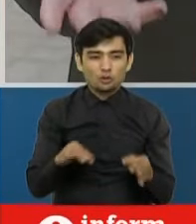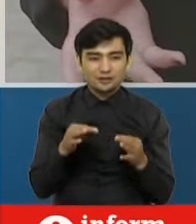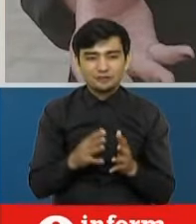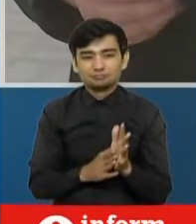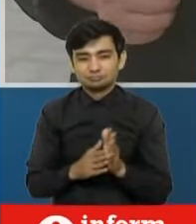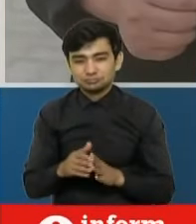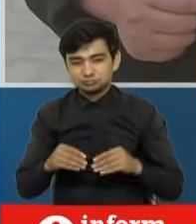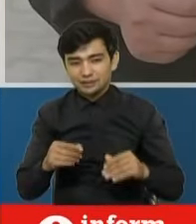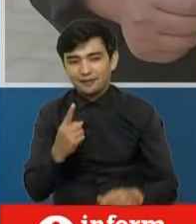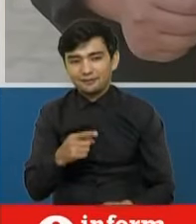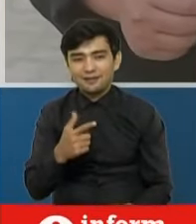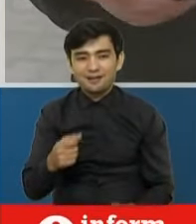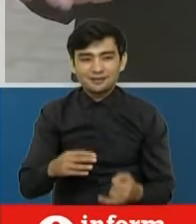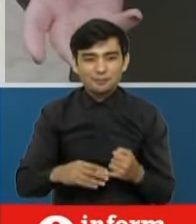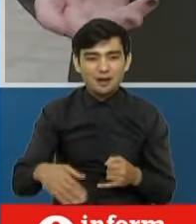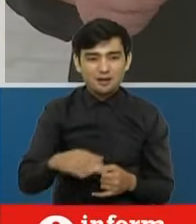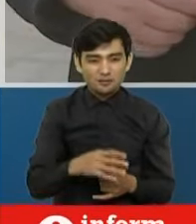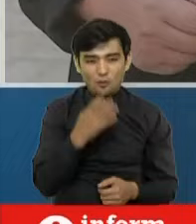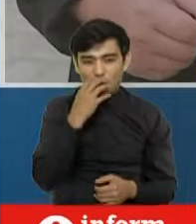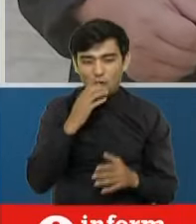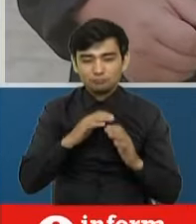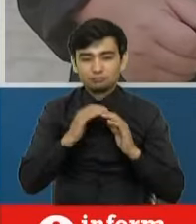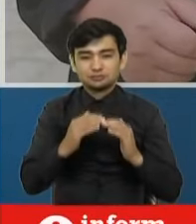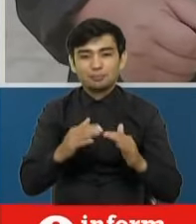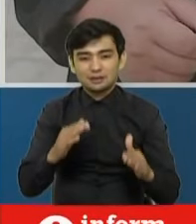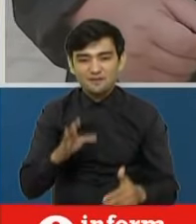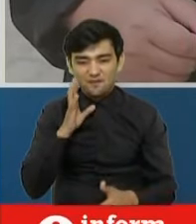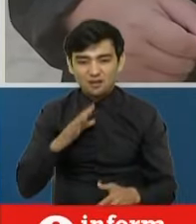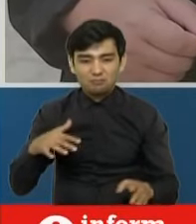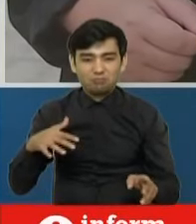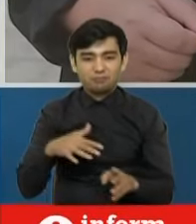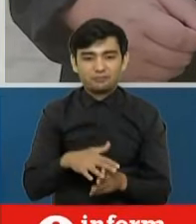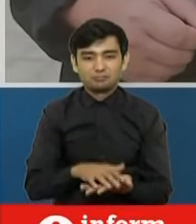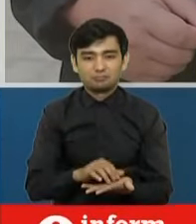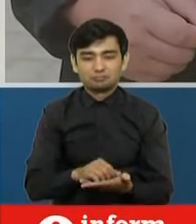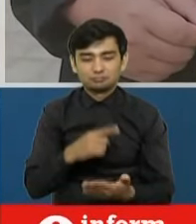мен 1 гектар жылыжай кешені су астында қалғанын жеткізді.